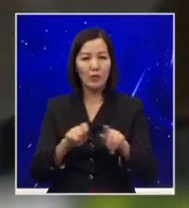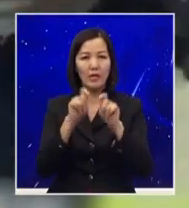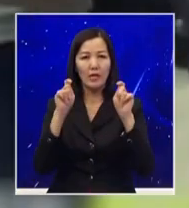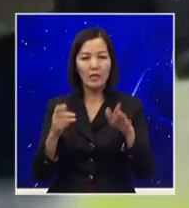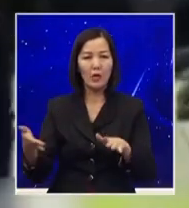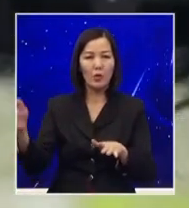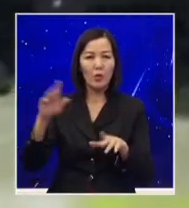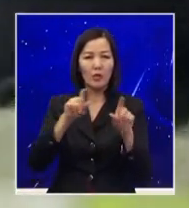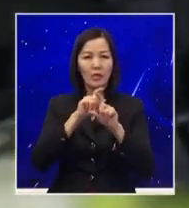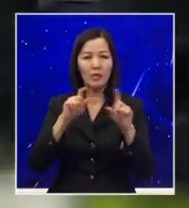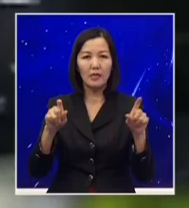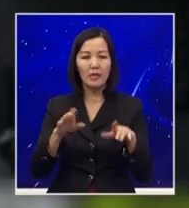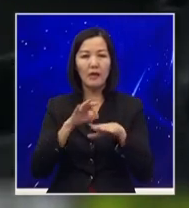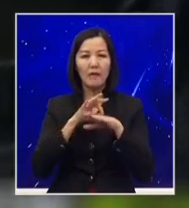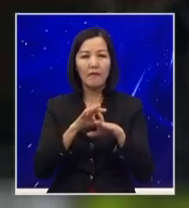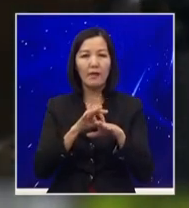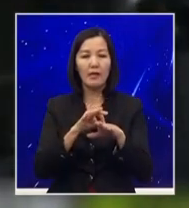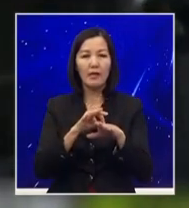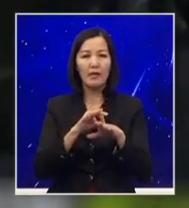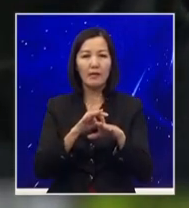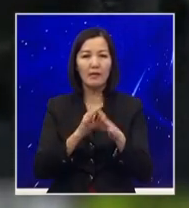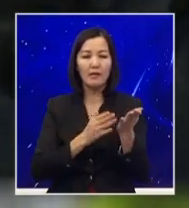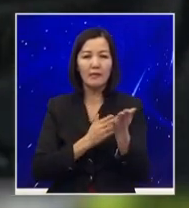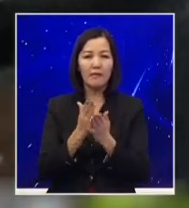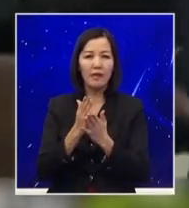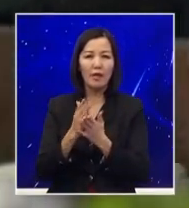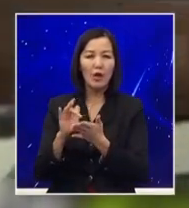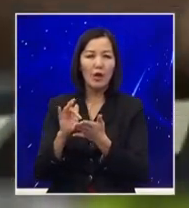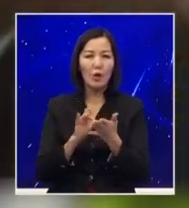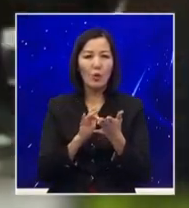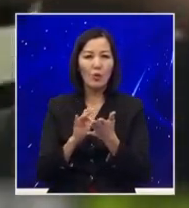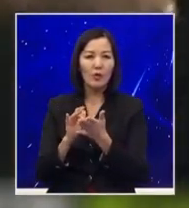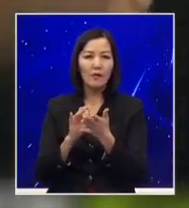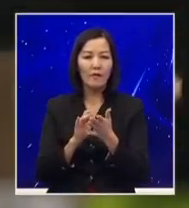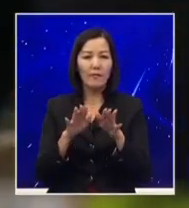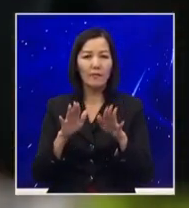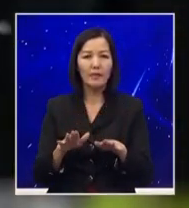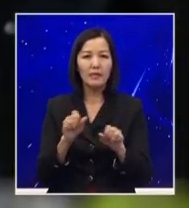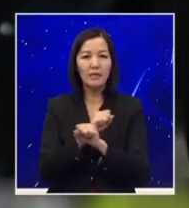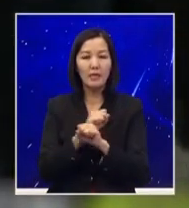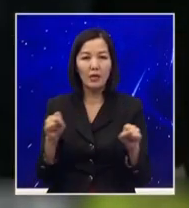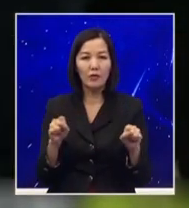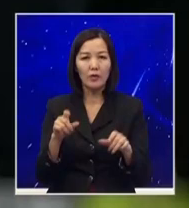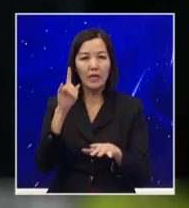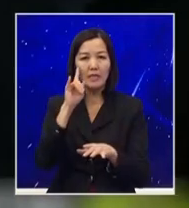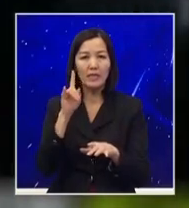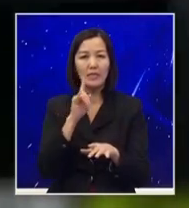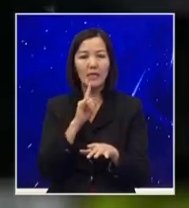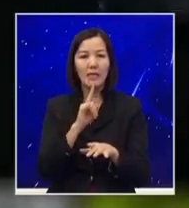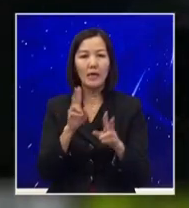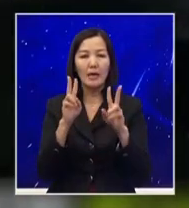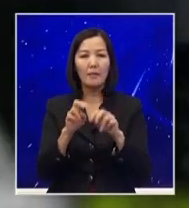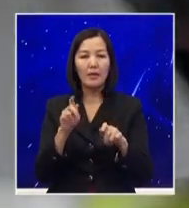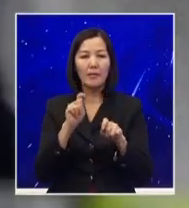заведение, а также вели незаконную деятельность в сфере игорного бизнеса вне мест, установленных законодательством Казахстана. При